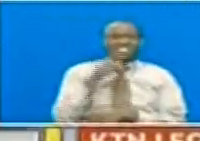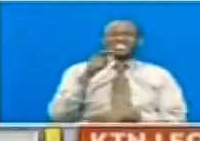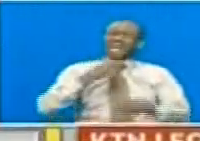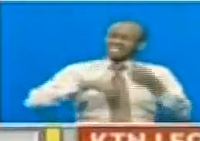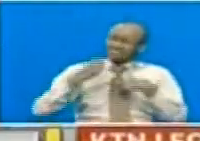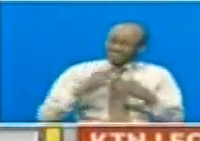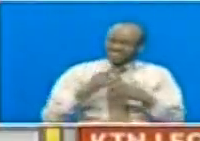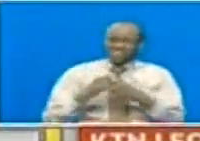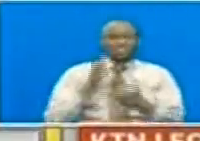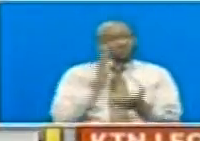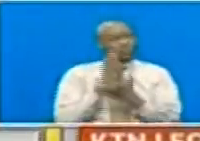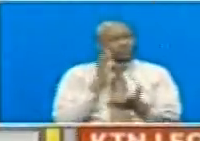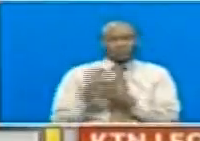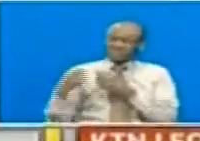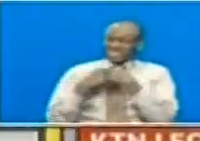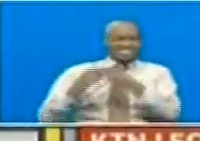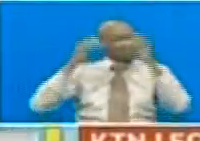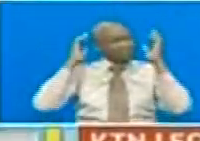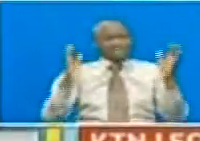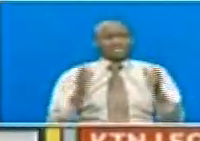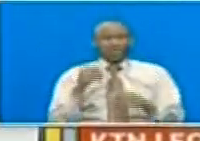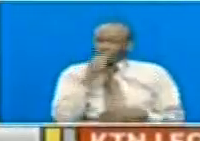kwa Penina huwa ni changamoto sihaba.